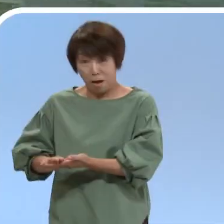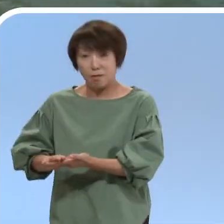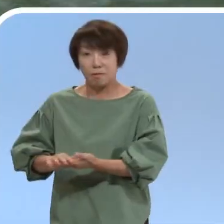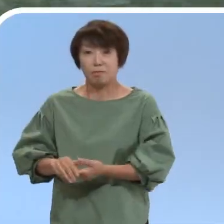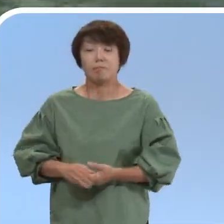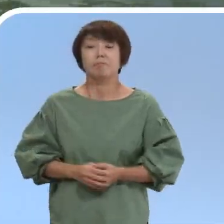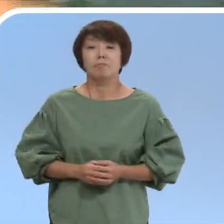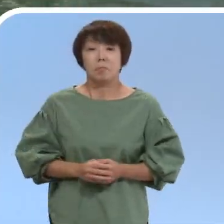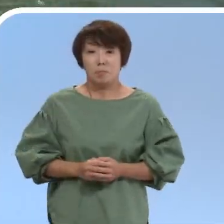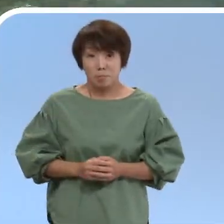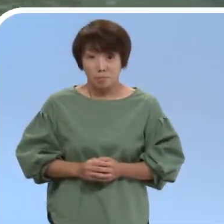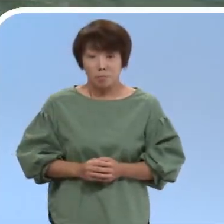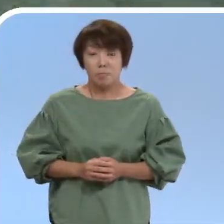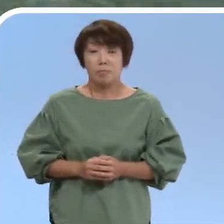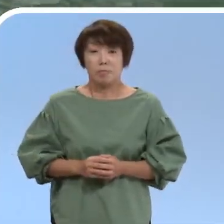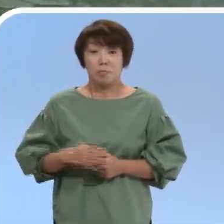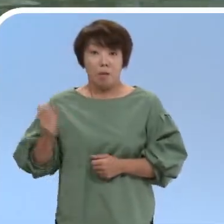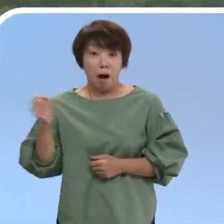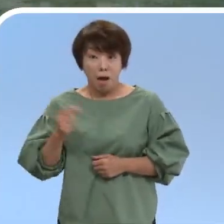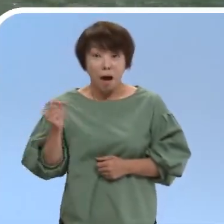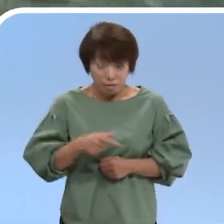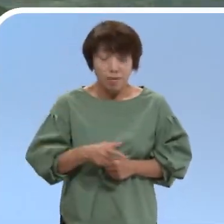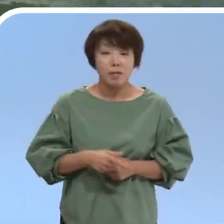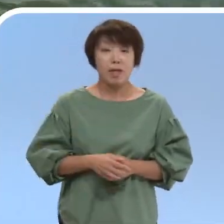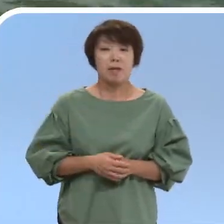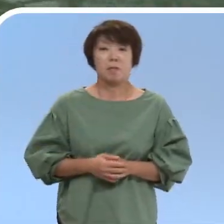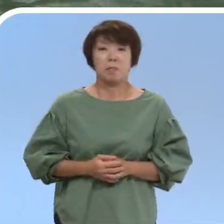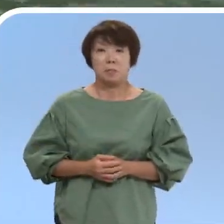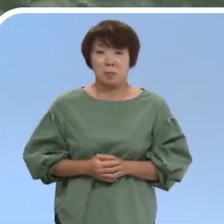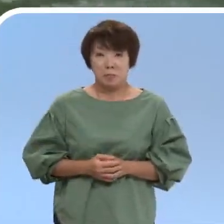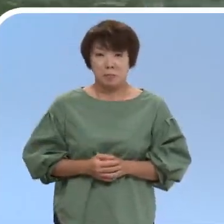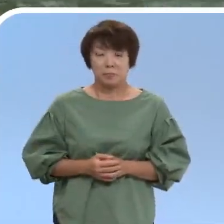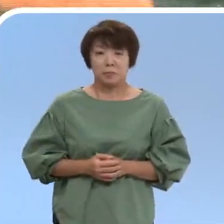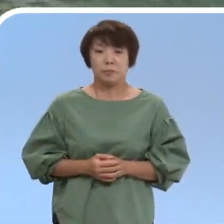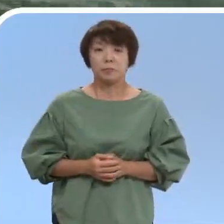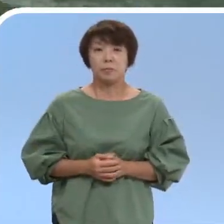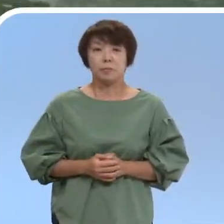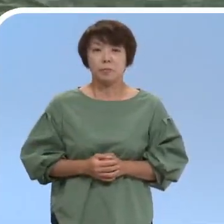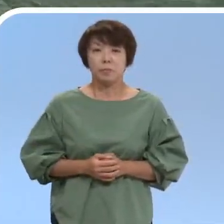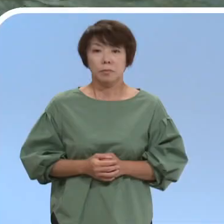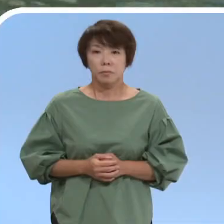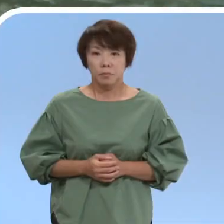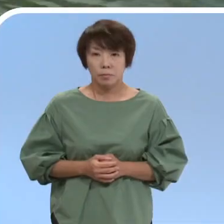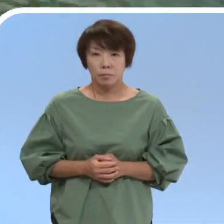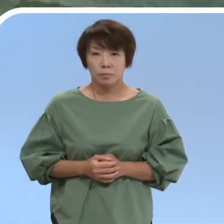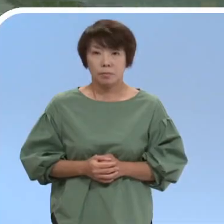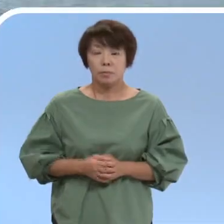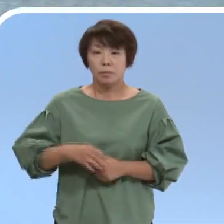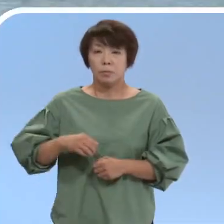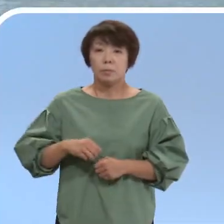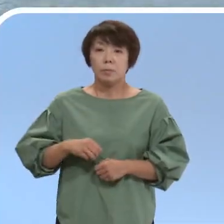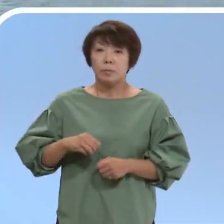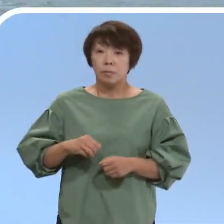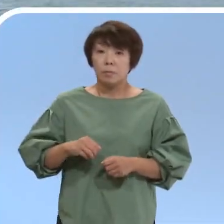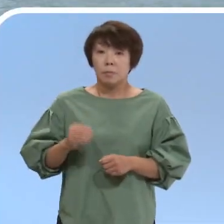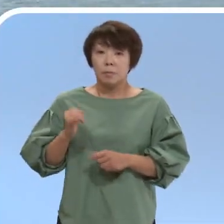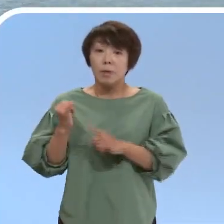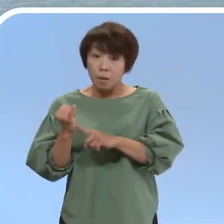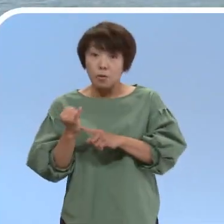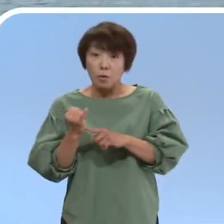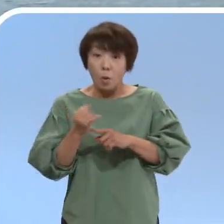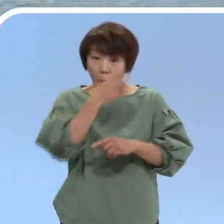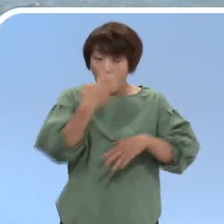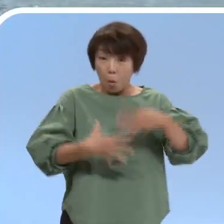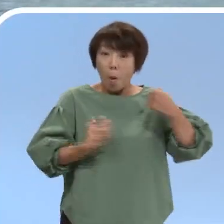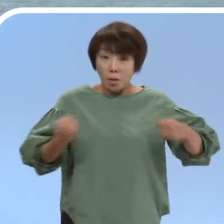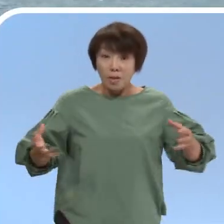ン。 デン。 ジャン。 そうそうそう。 結構早い。ドン。デン。 ジャン。 おお。 田口さん